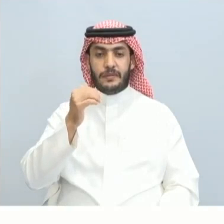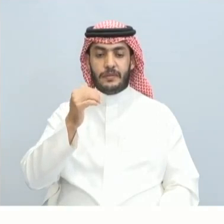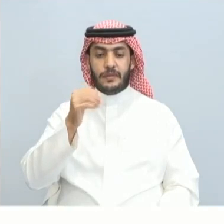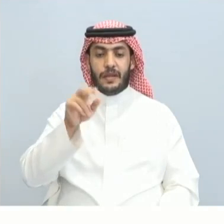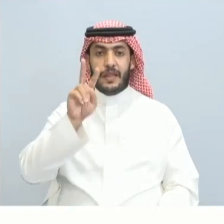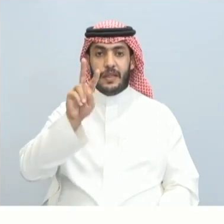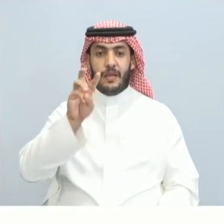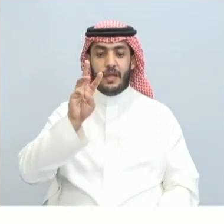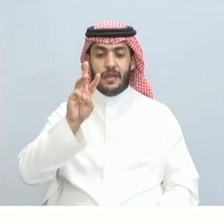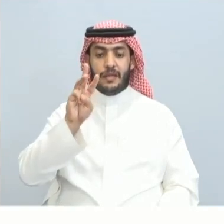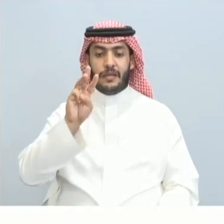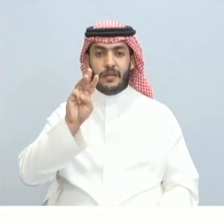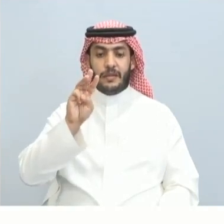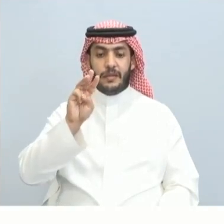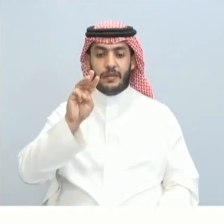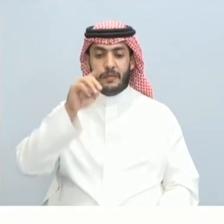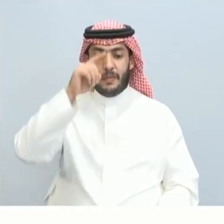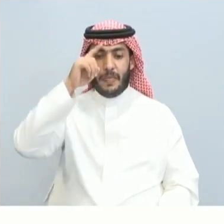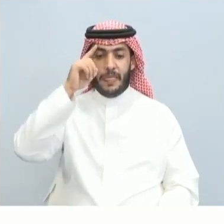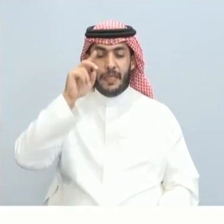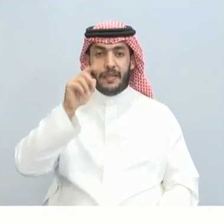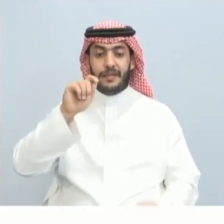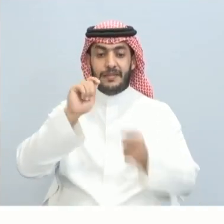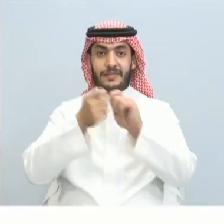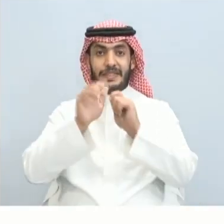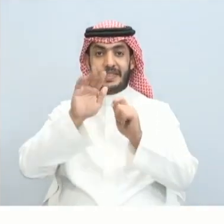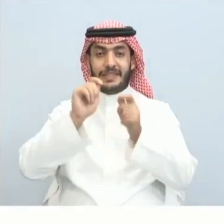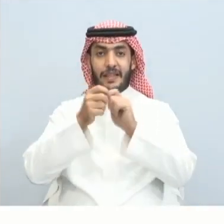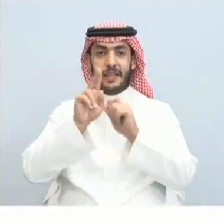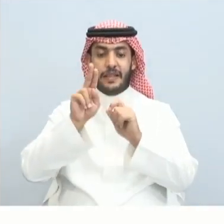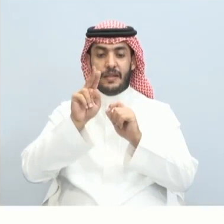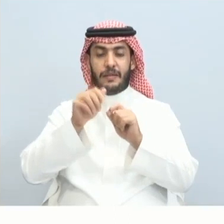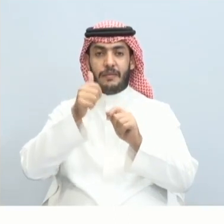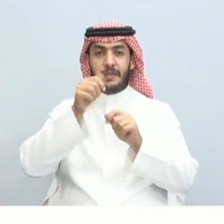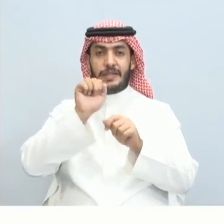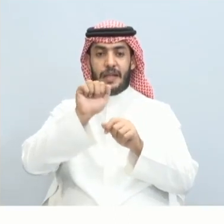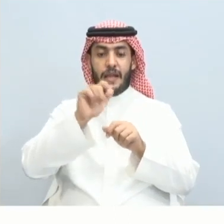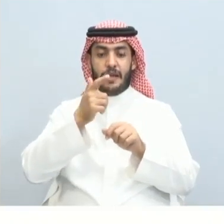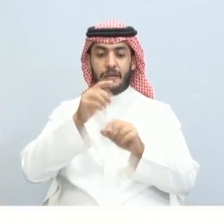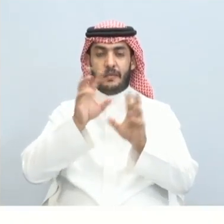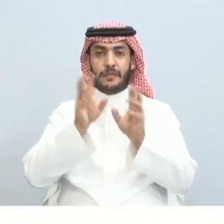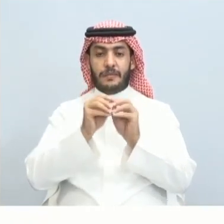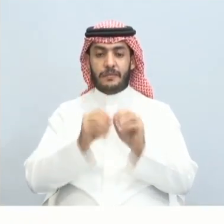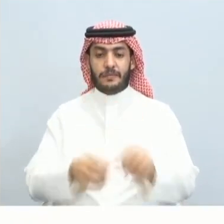اثنان قيمه سين اذا وضعنا هنا اثنان مكان العدد سين تصبح العباره